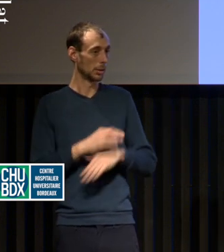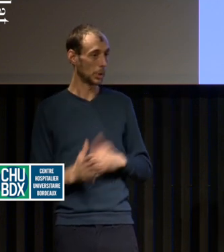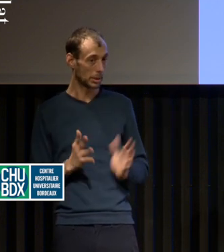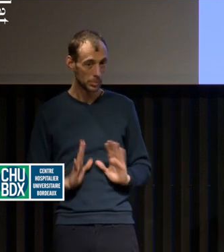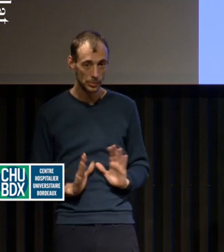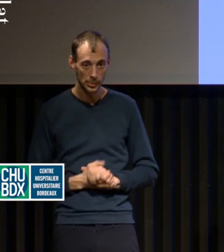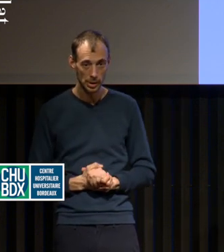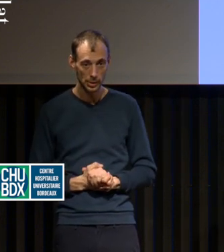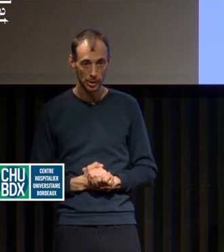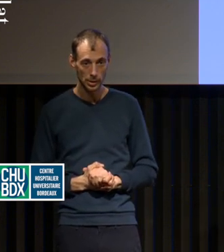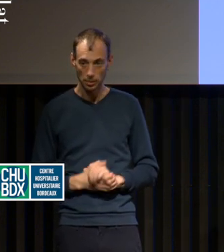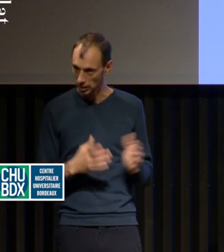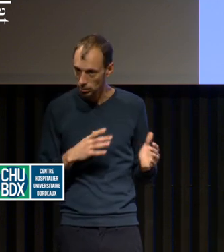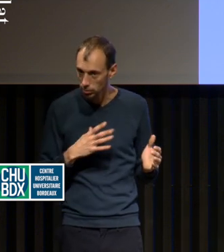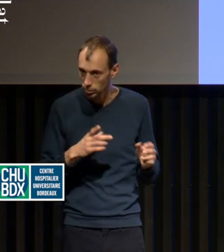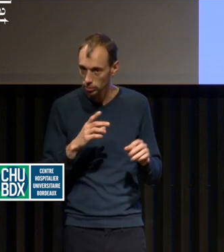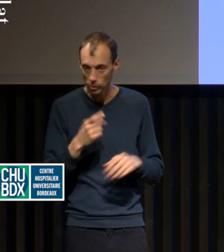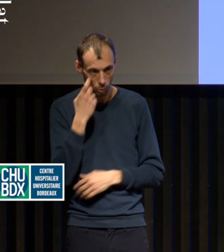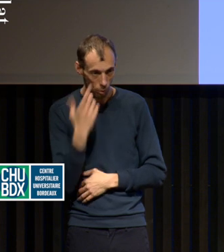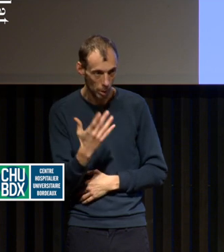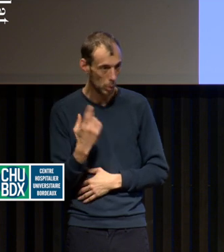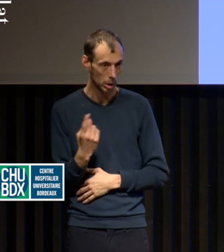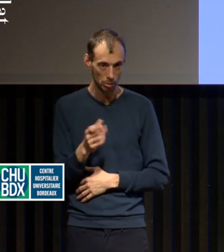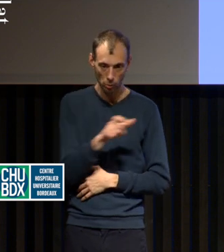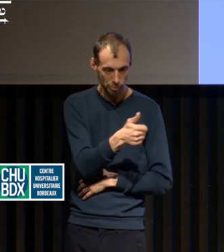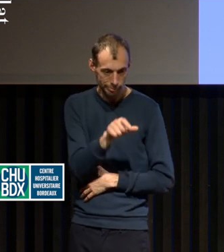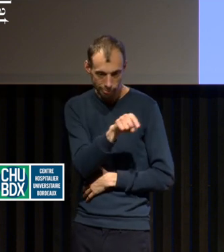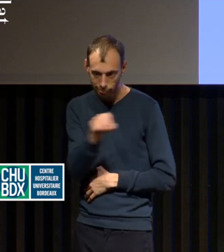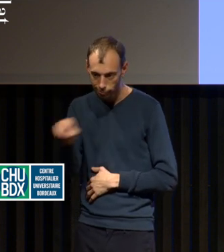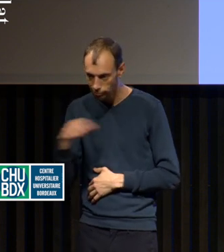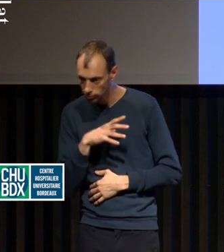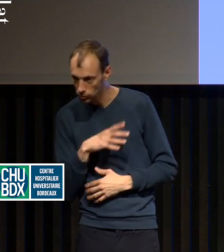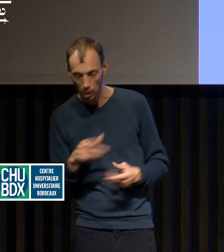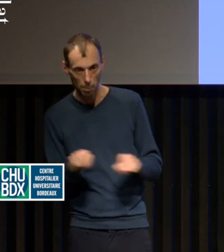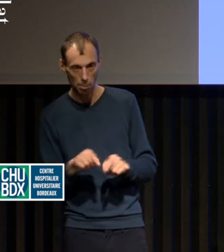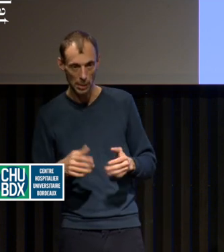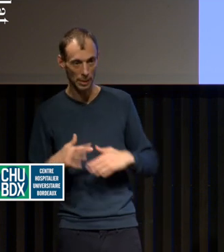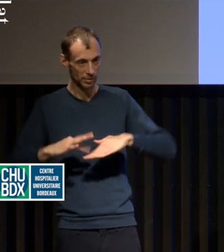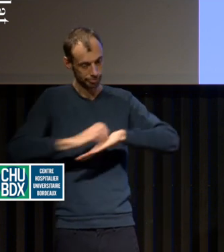également une dysbiose associée à ces maladies-là. Ce n'est pas parce que c'est une association